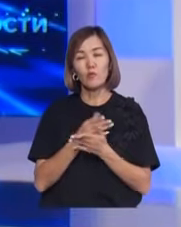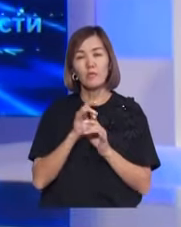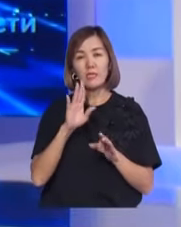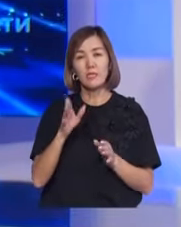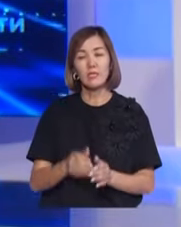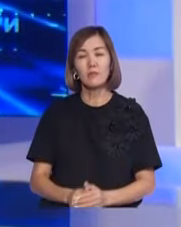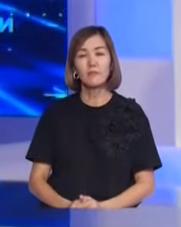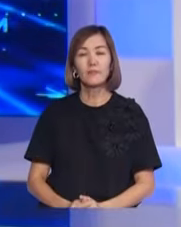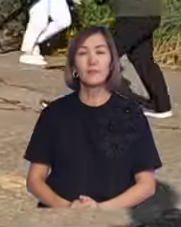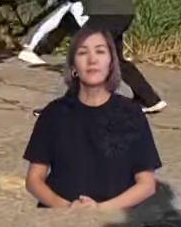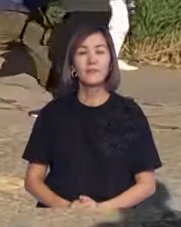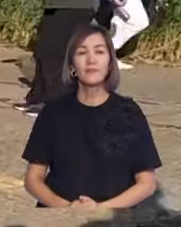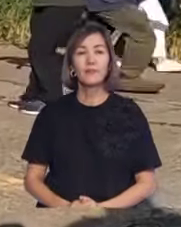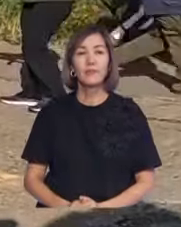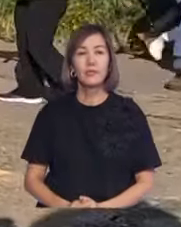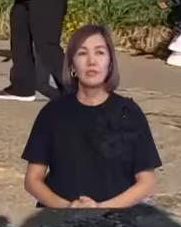зарубежных новостей.